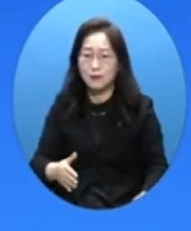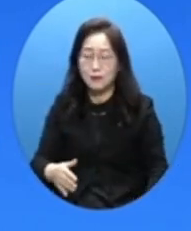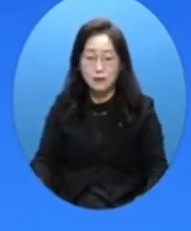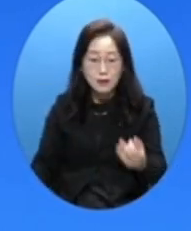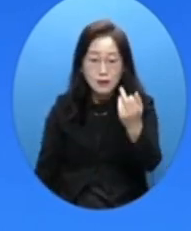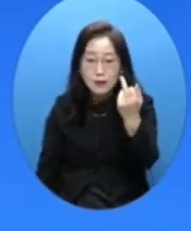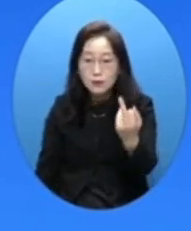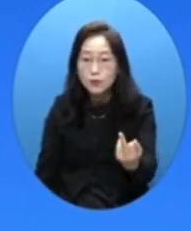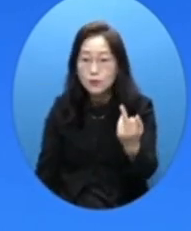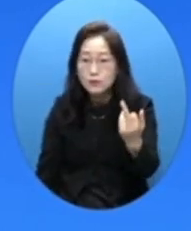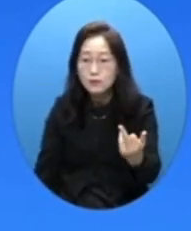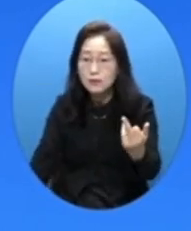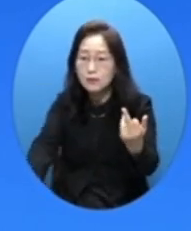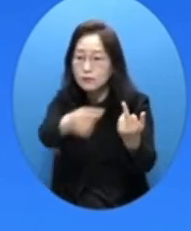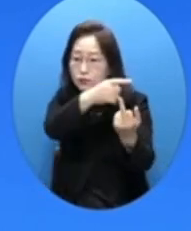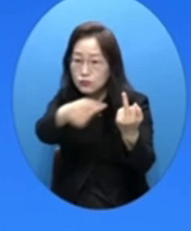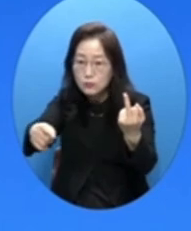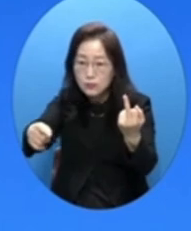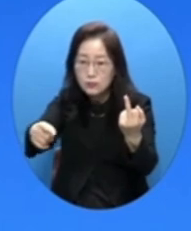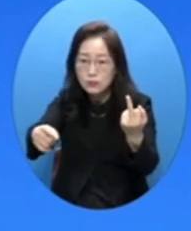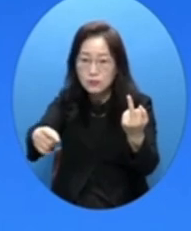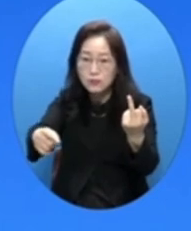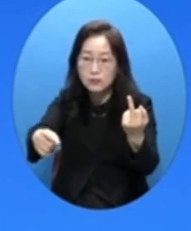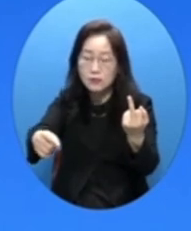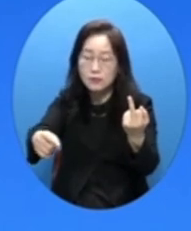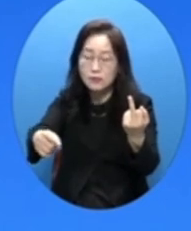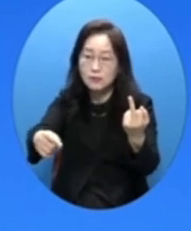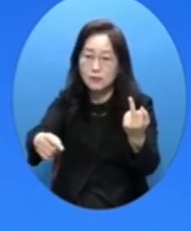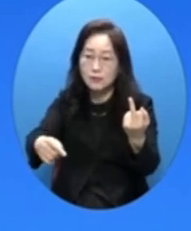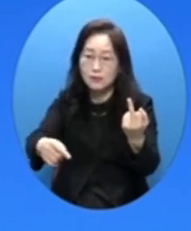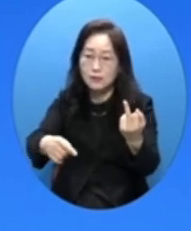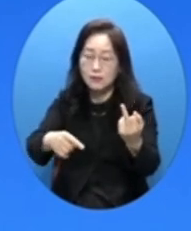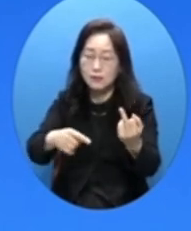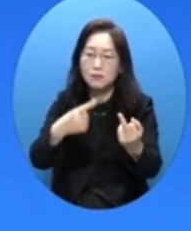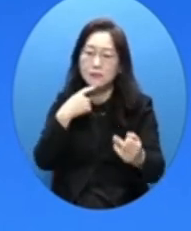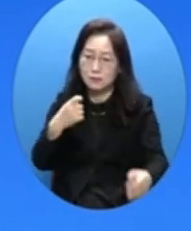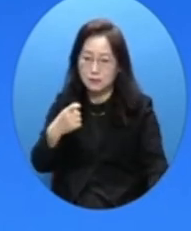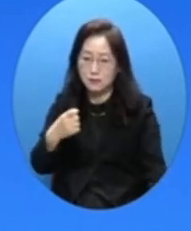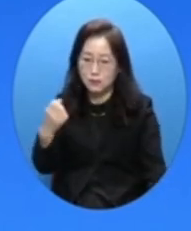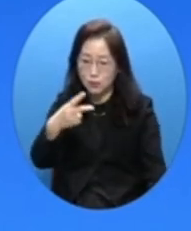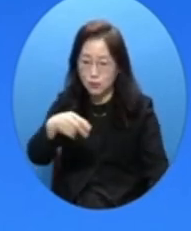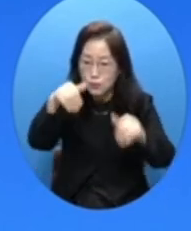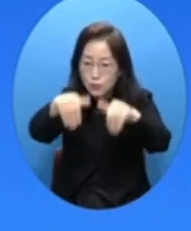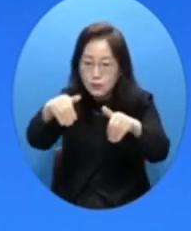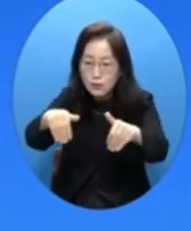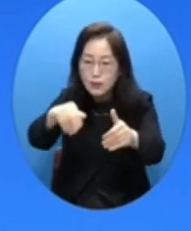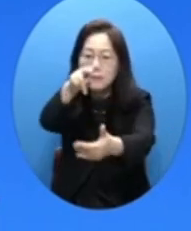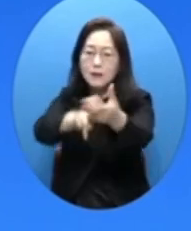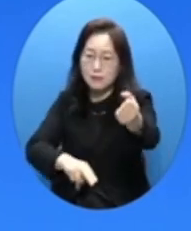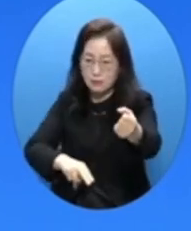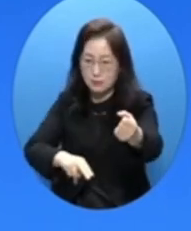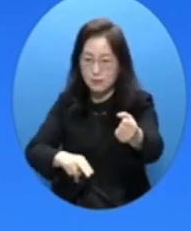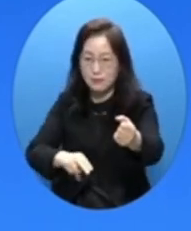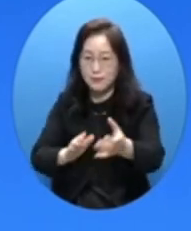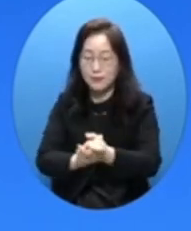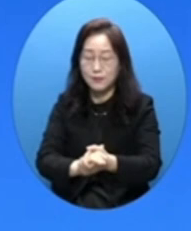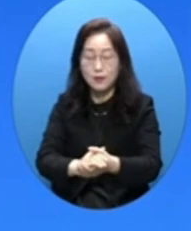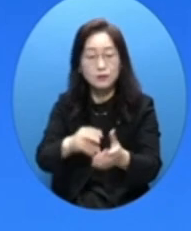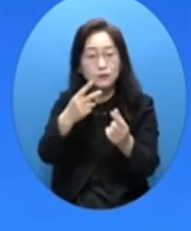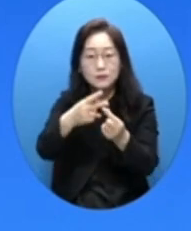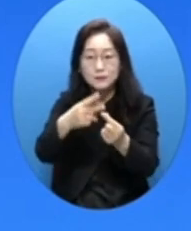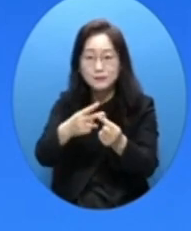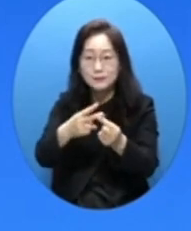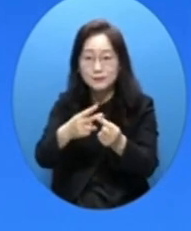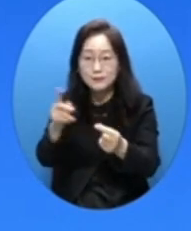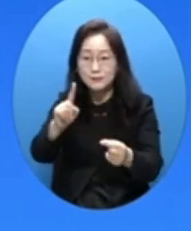동생을 죽이려고 했던 것입니다 그리고 그를 노예로 팔아 버렸습니다 두 번째 질환은